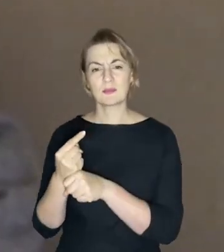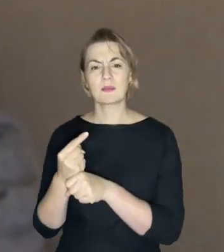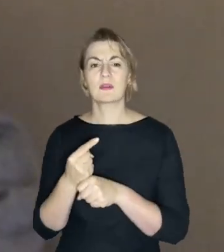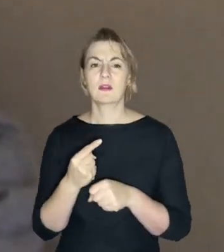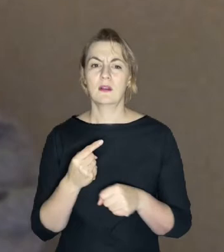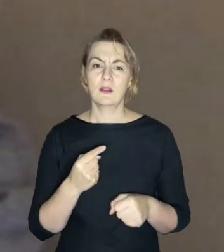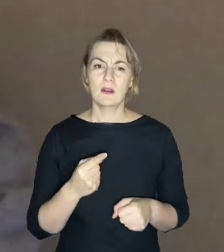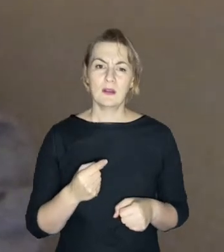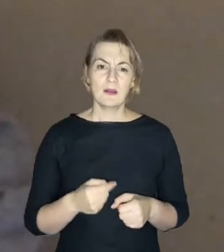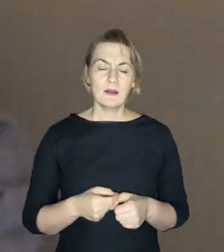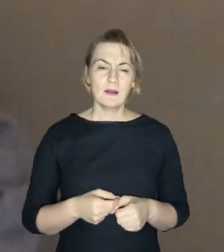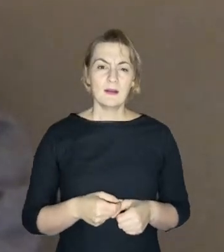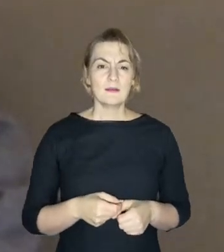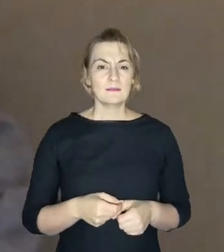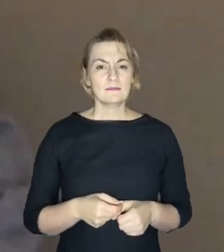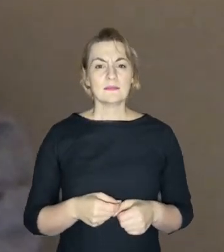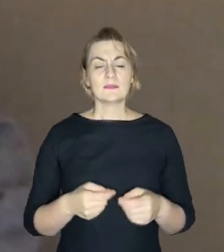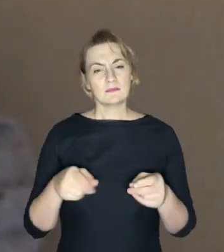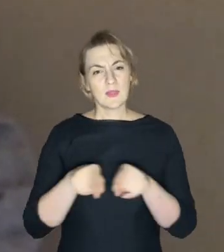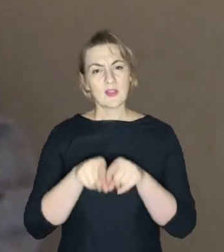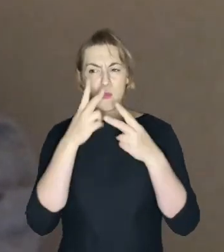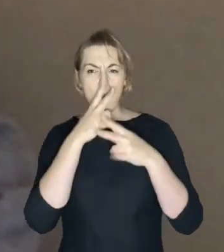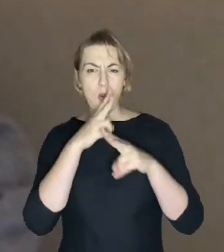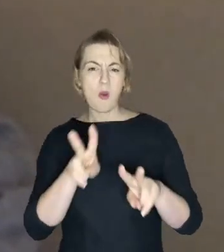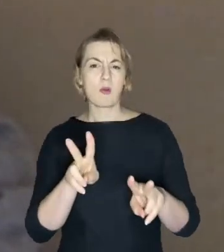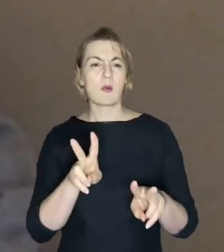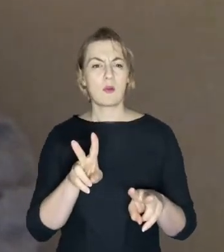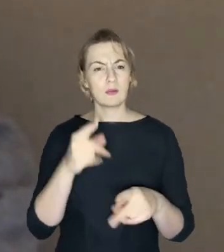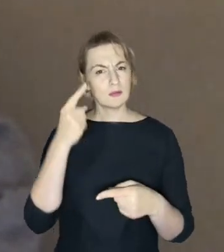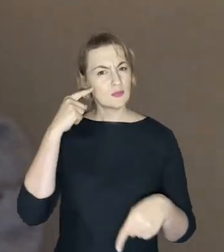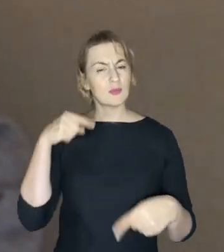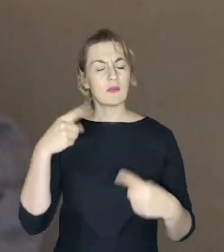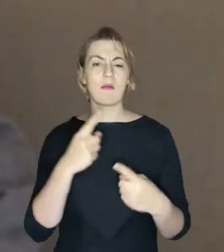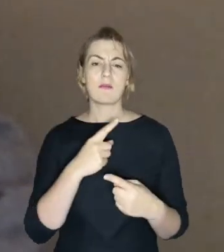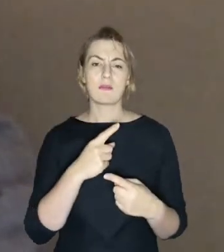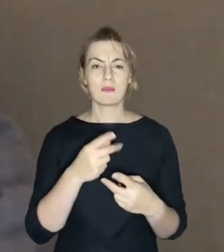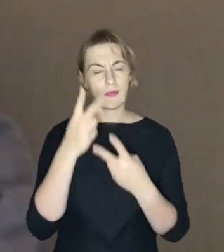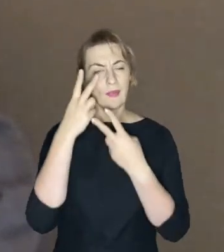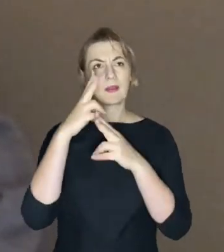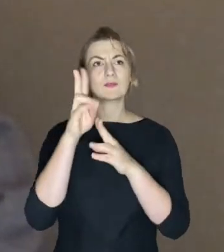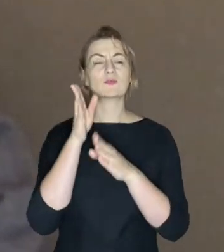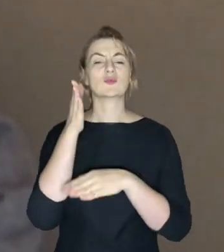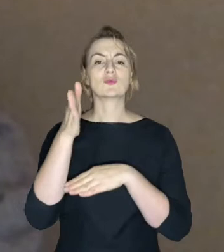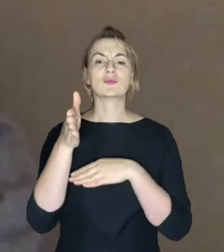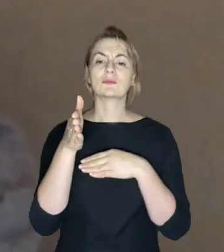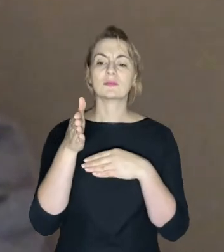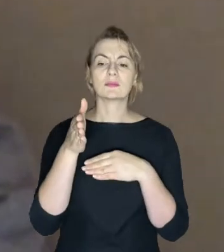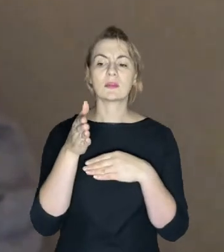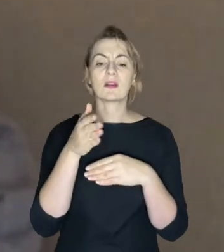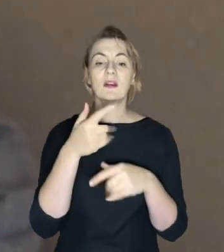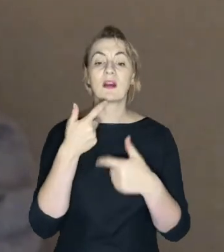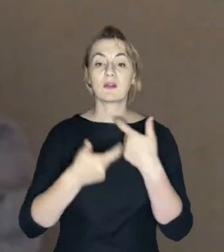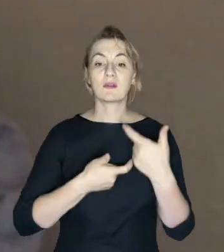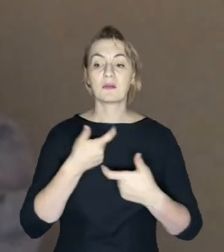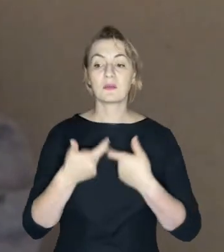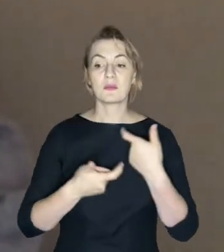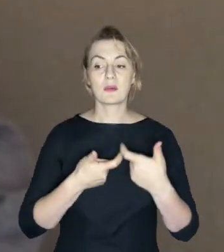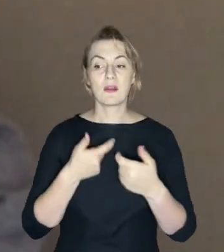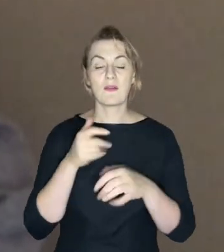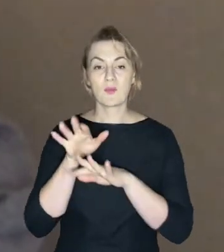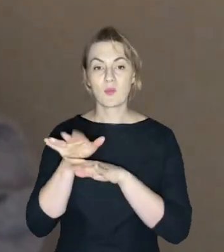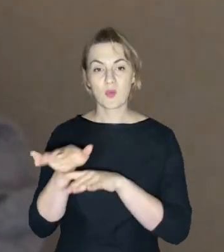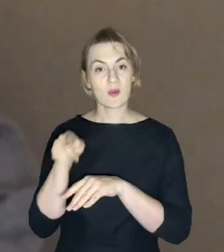swoimi poglądami, przekonaniami, złudzeniami przyczyniam do tego i przyczyniłem do tego,